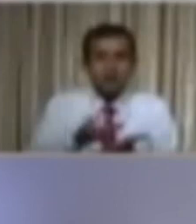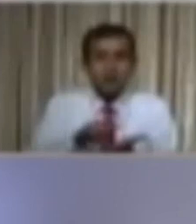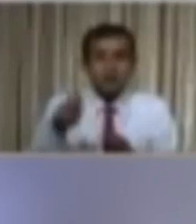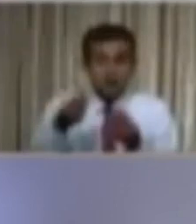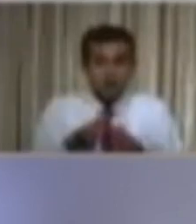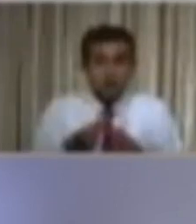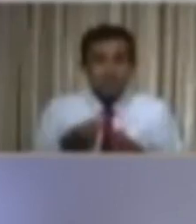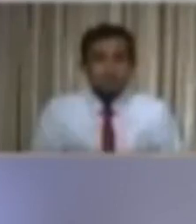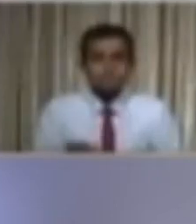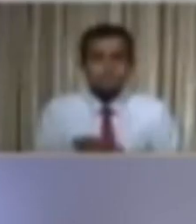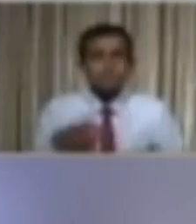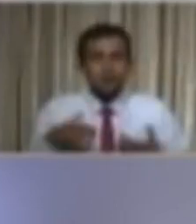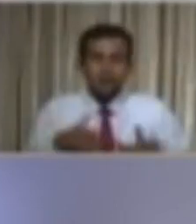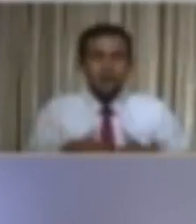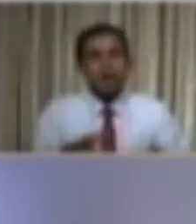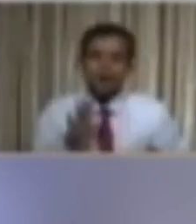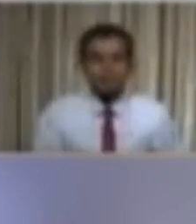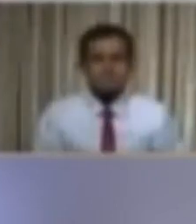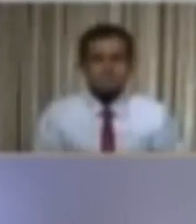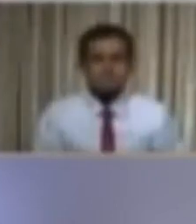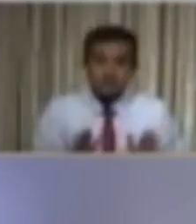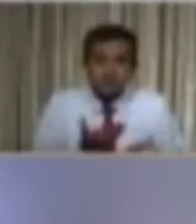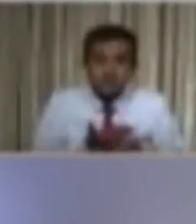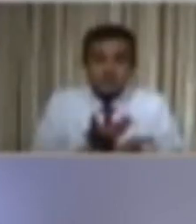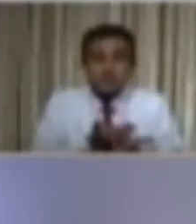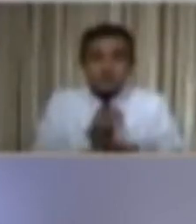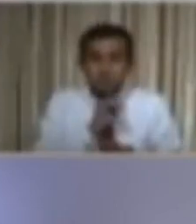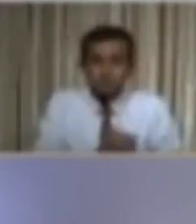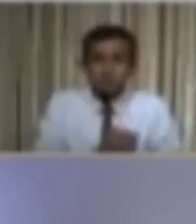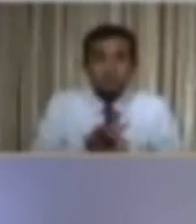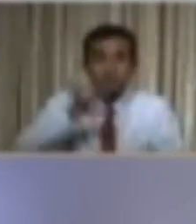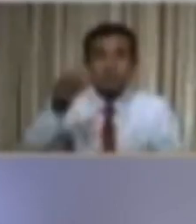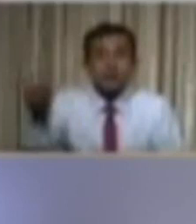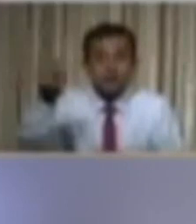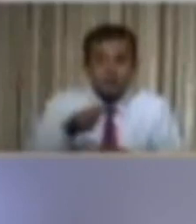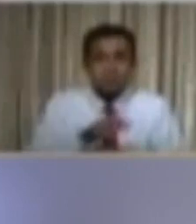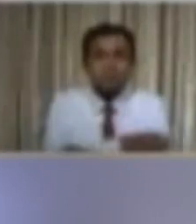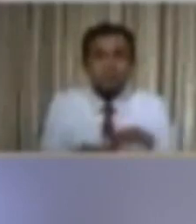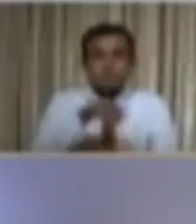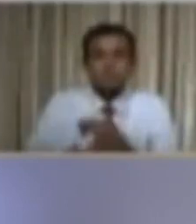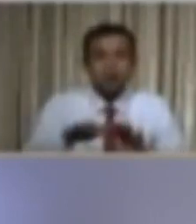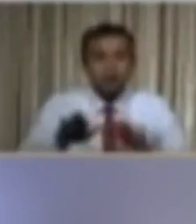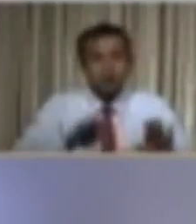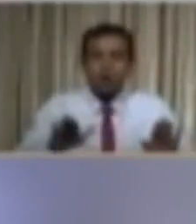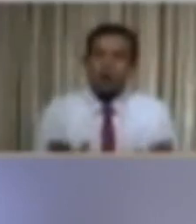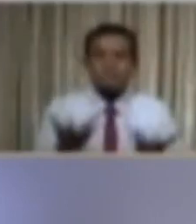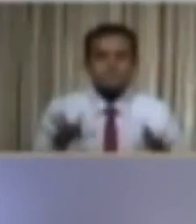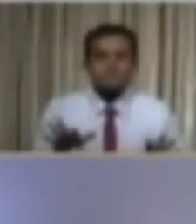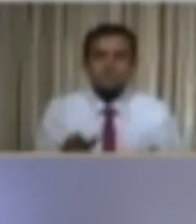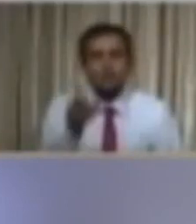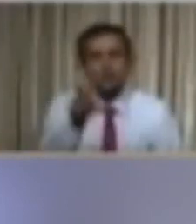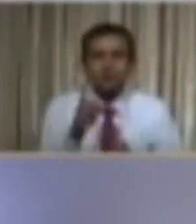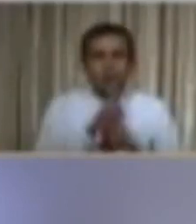සම්බන්ධයෙන් මේ වෙනකොට ගැටලු තියෙනවා. හැබැයි අපි තියෙන සංචිත සහ විදේශ විනිමය ලැබෙන ක්‍රියාමාර්ග තුල කළමනාකරණය කරලා තියෙනවා. ඒ පිළිබඳව ඔබතුමාත්